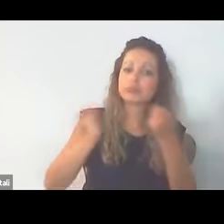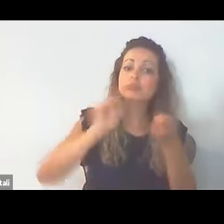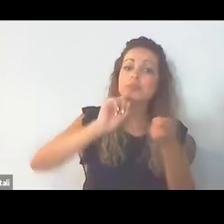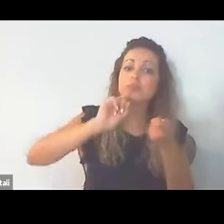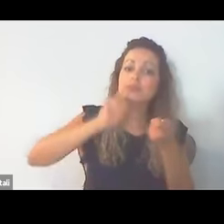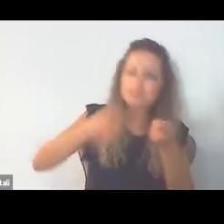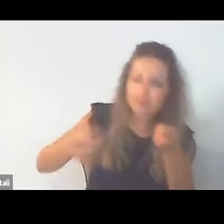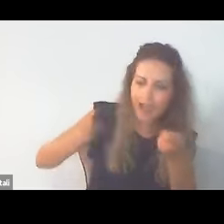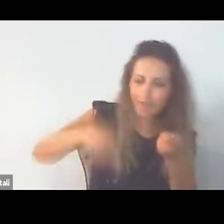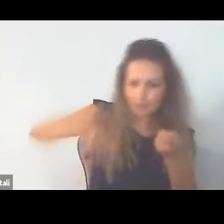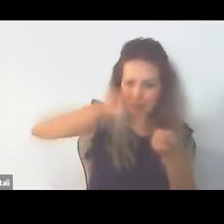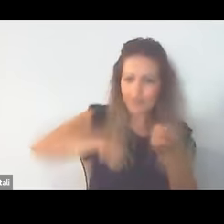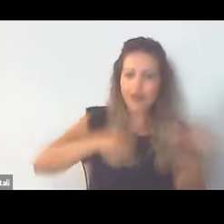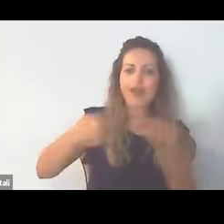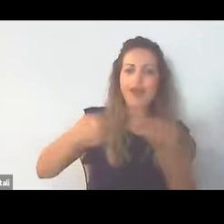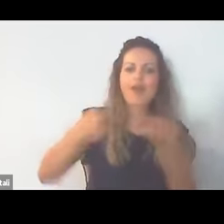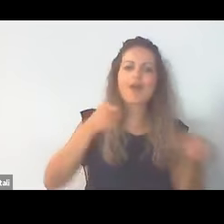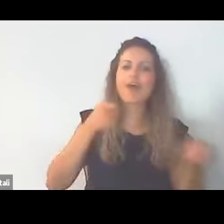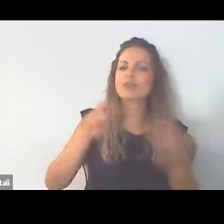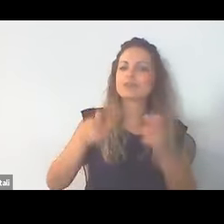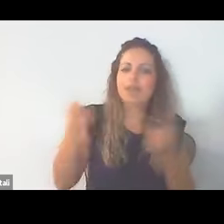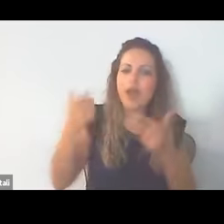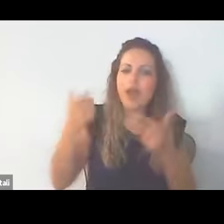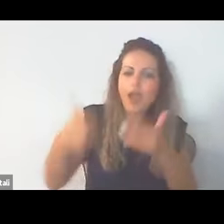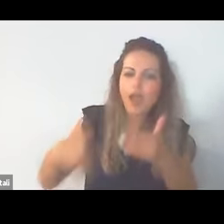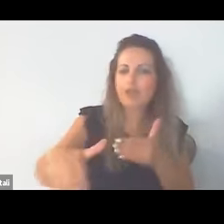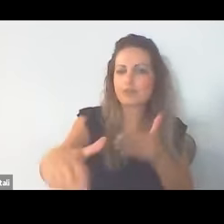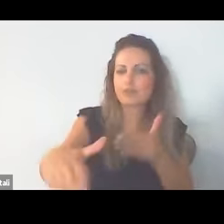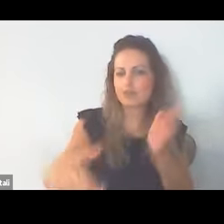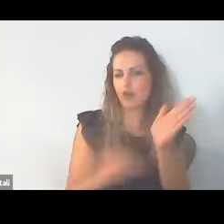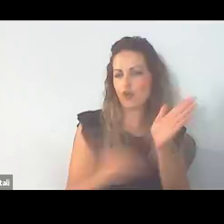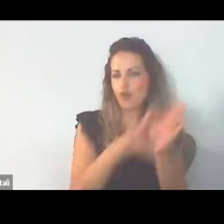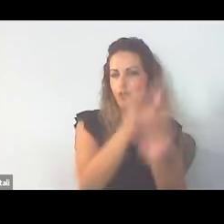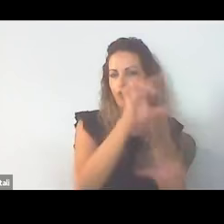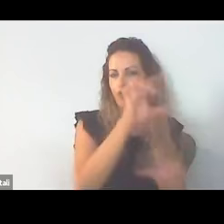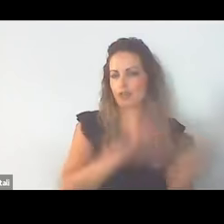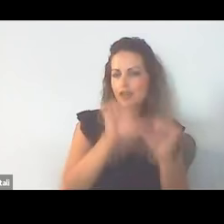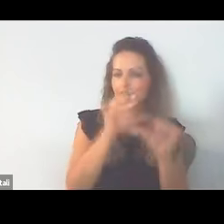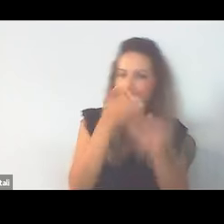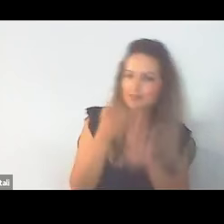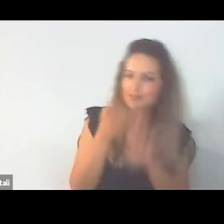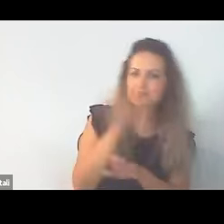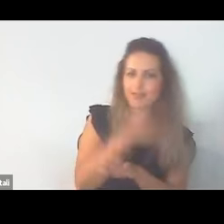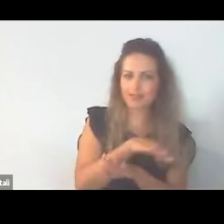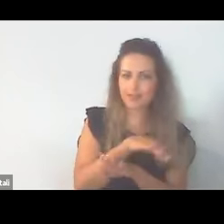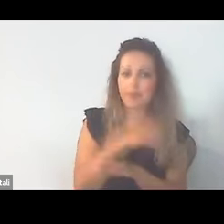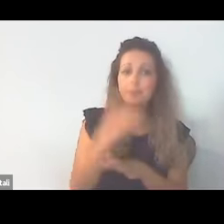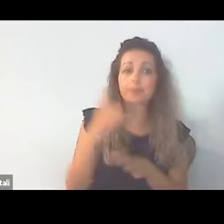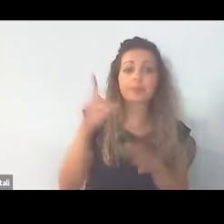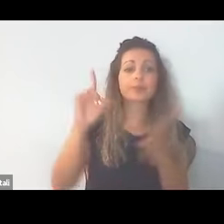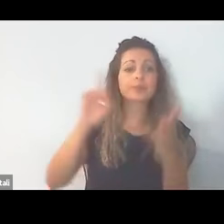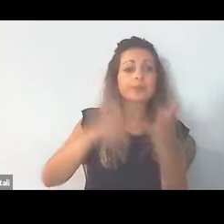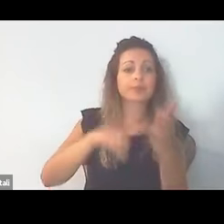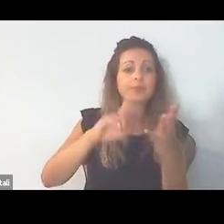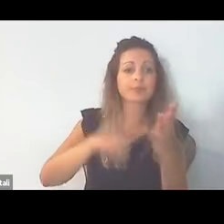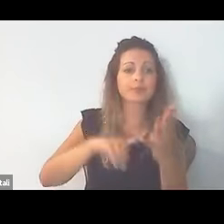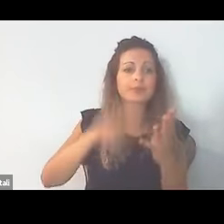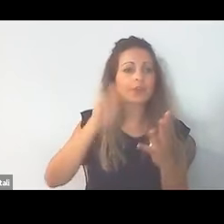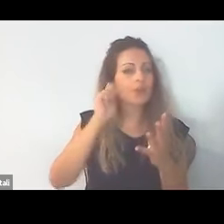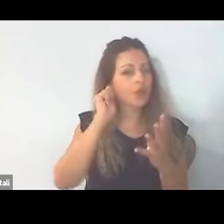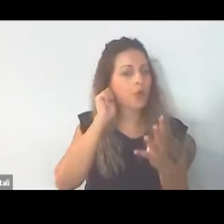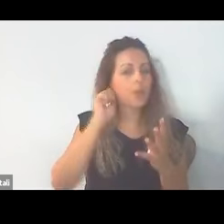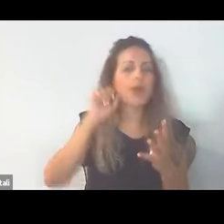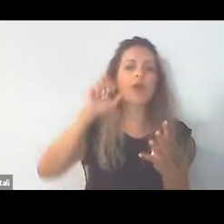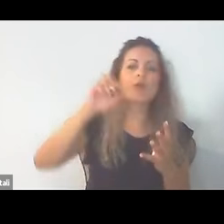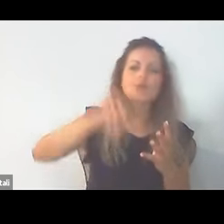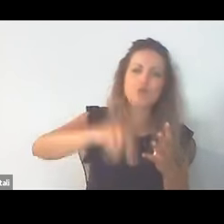από την νομοθετική κατοχήρωση. Ακολουθεί η Μόνικα Κωνσταρίμπα από το Ευρωπαϊκό